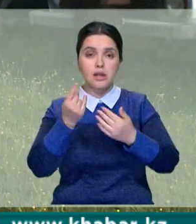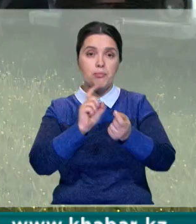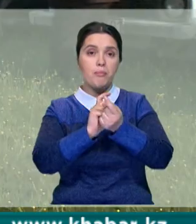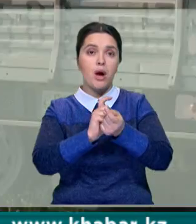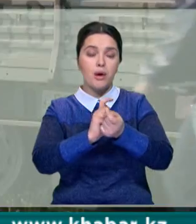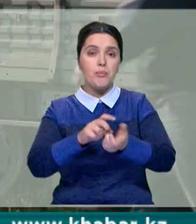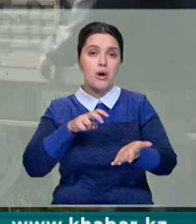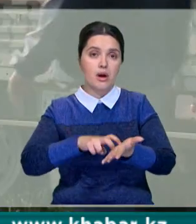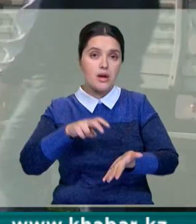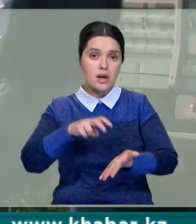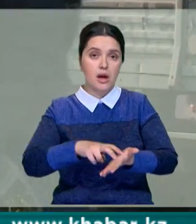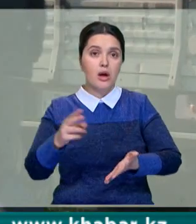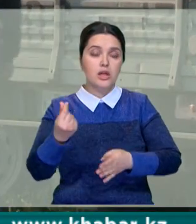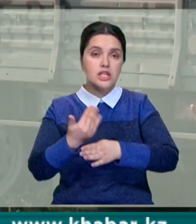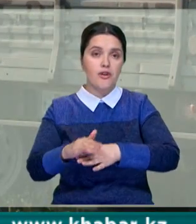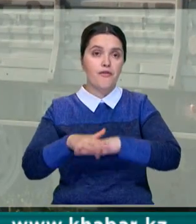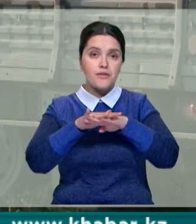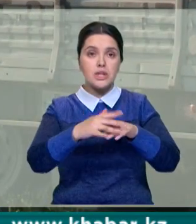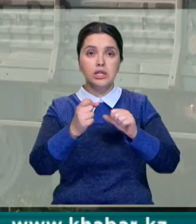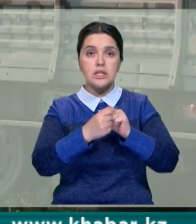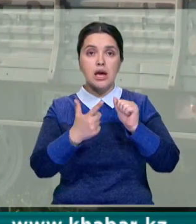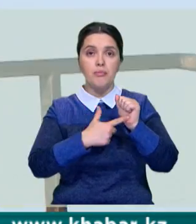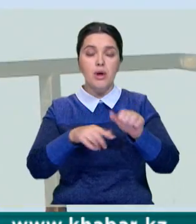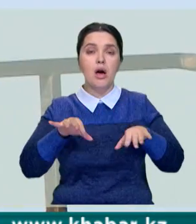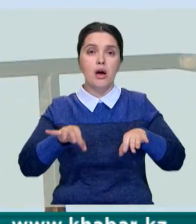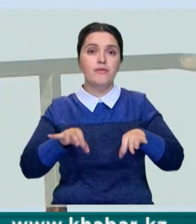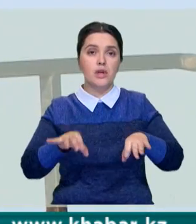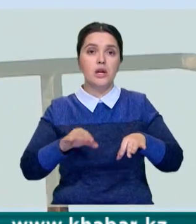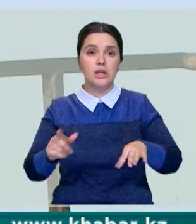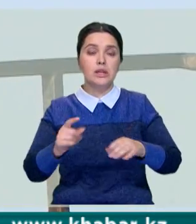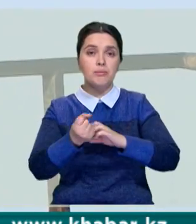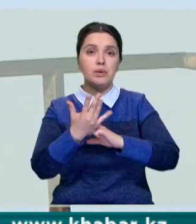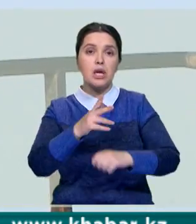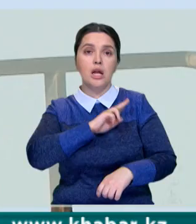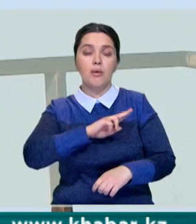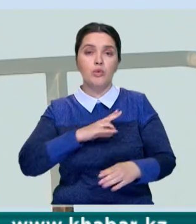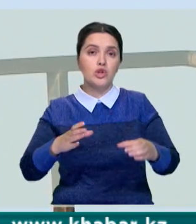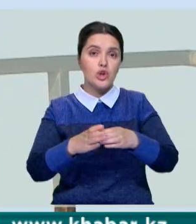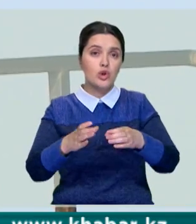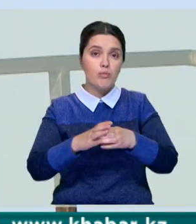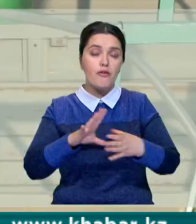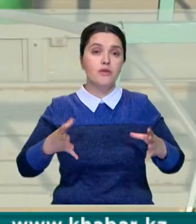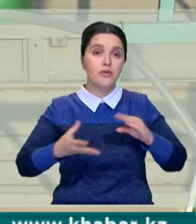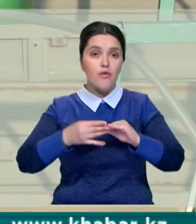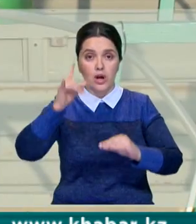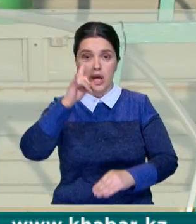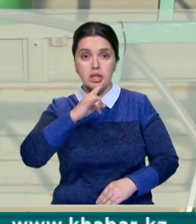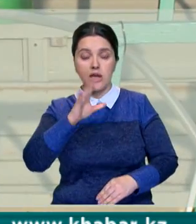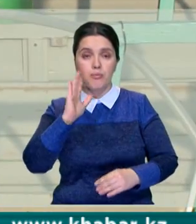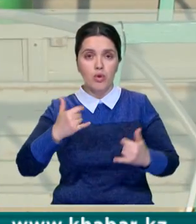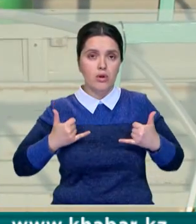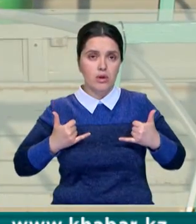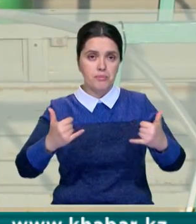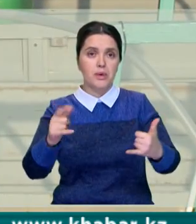Для борьбы с вредителями выделено 17 автомашин и создано 15 рабочих групп. Всего же в Казахстане планируется